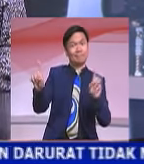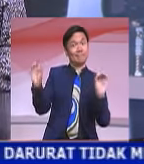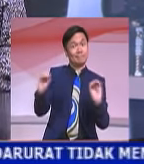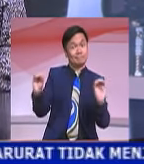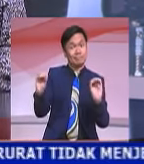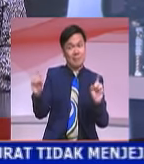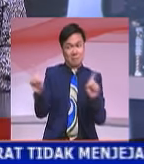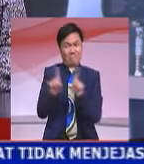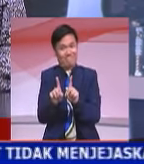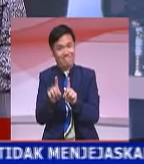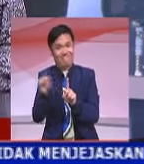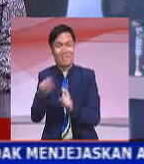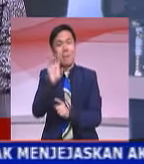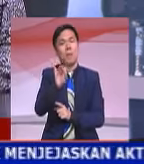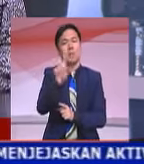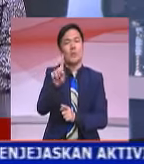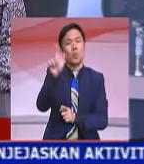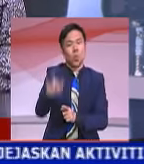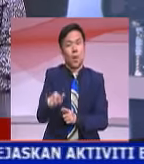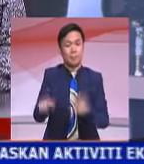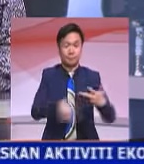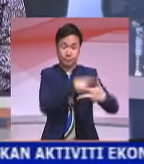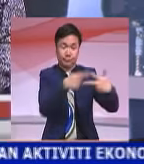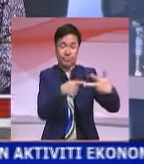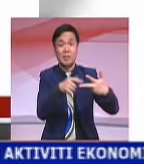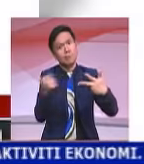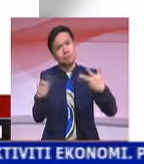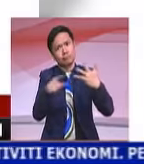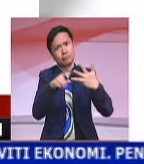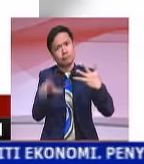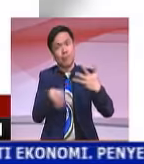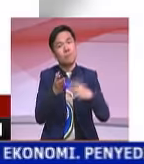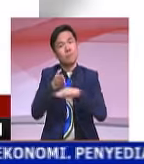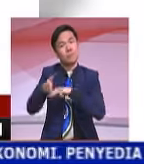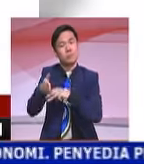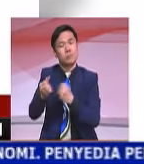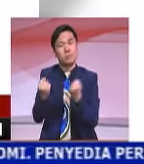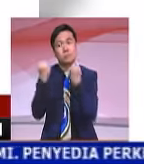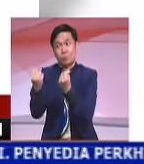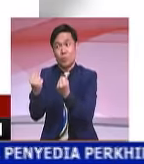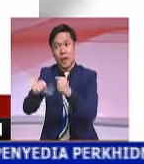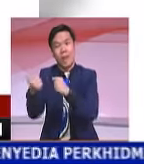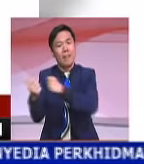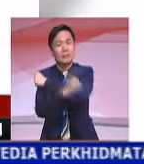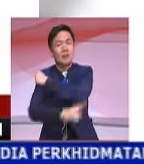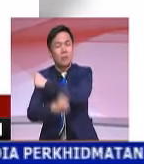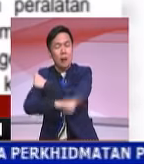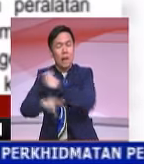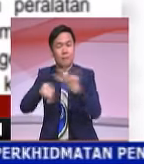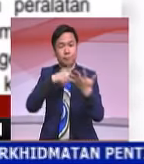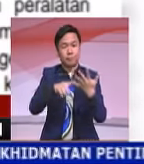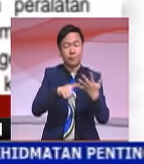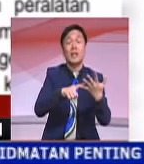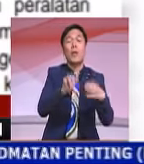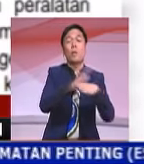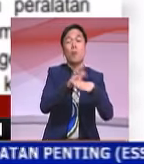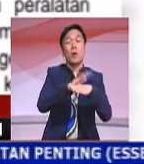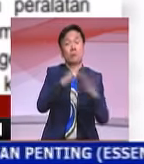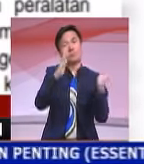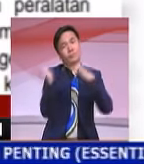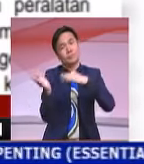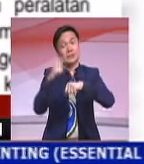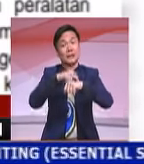fizikal 81 kes. Kesalahan lain melibatkan rentas daerah tanpa kebenaran, premis beroperasi lebih